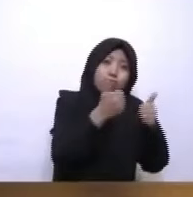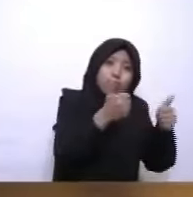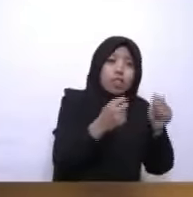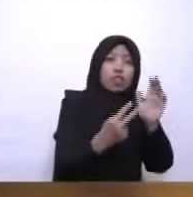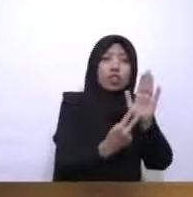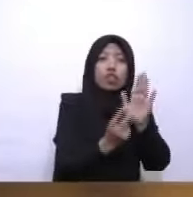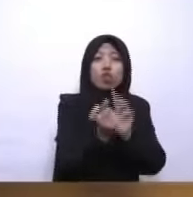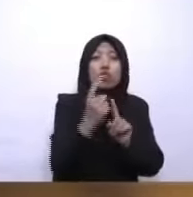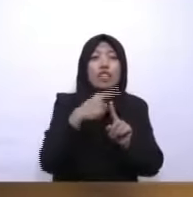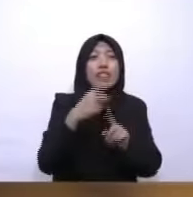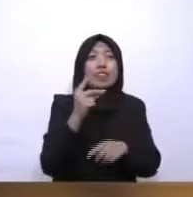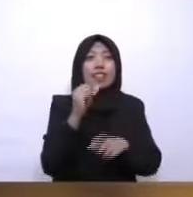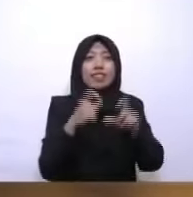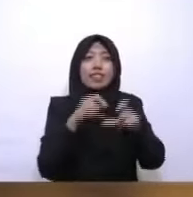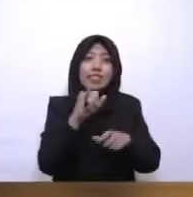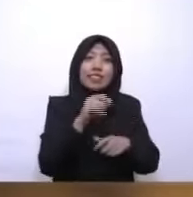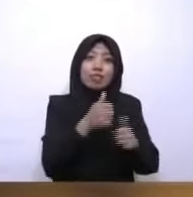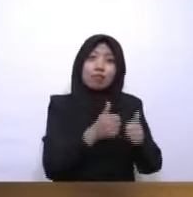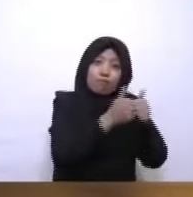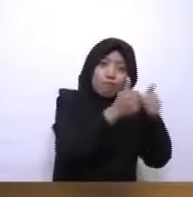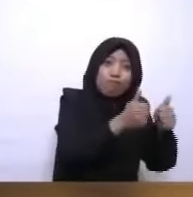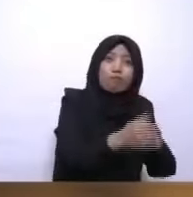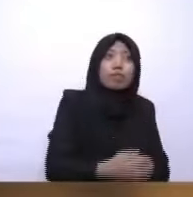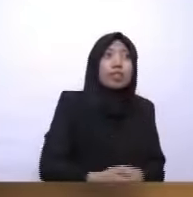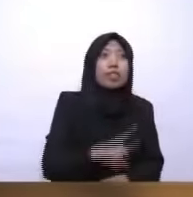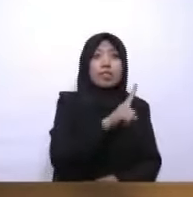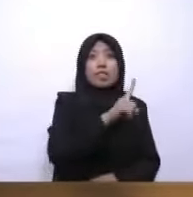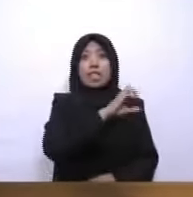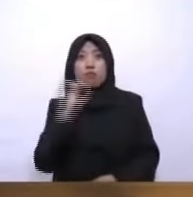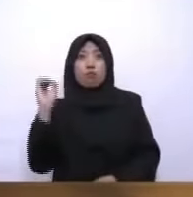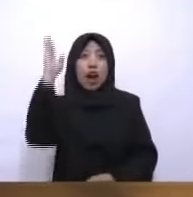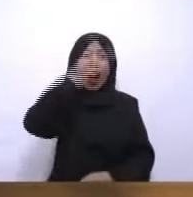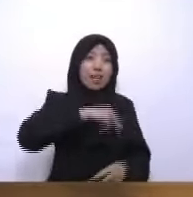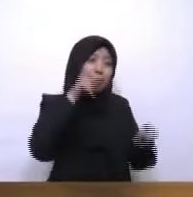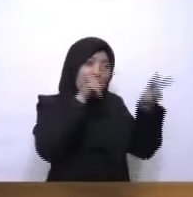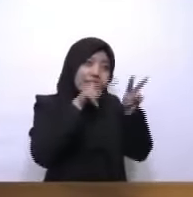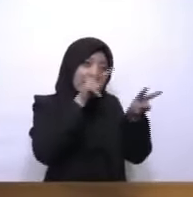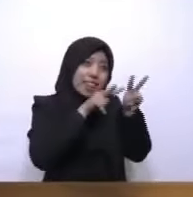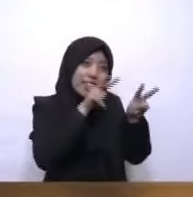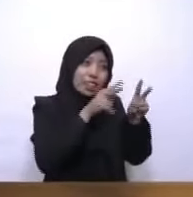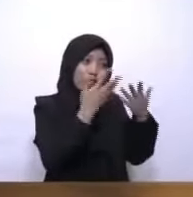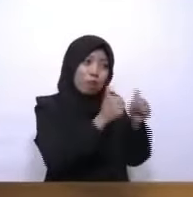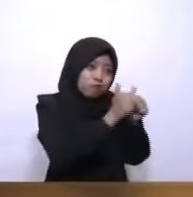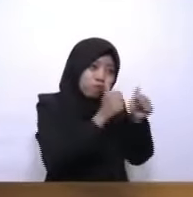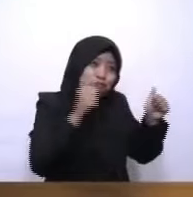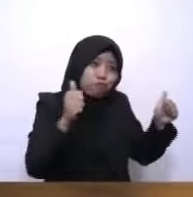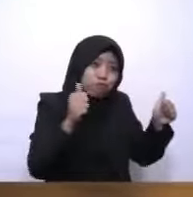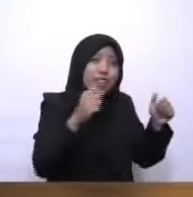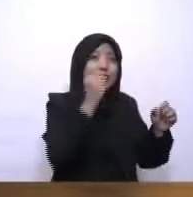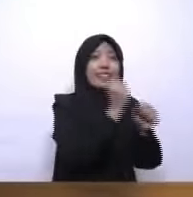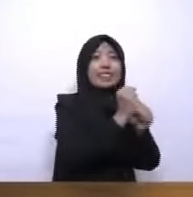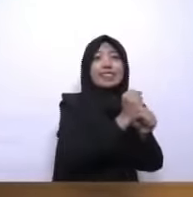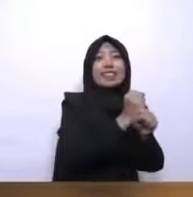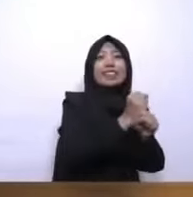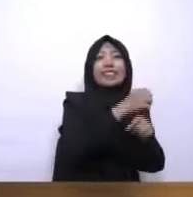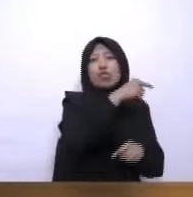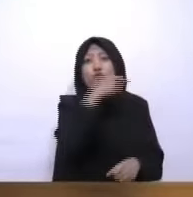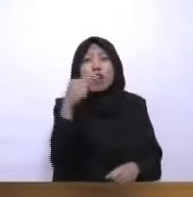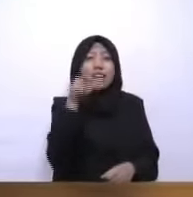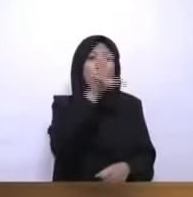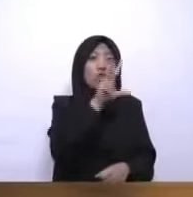Yakin ketika 1000 hari pertama kehidupan diperhatikan dengan baik segala sesuatunya, zero stunting di Jawa Barat akan